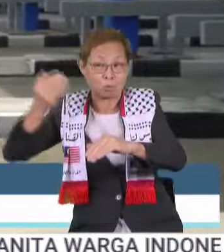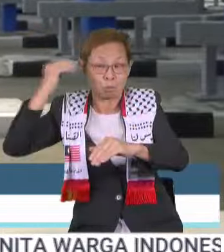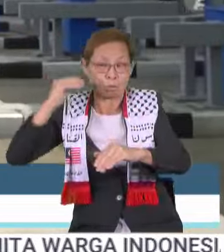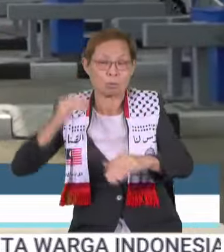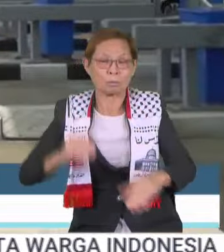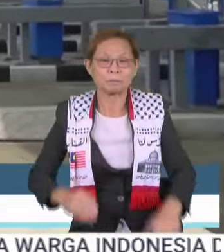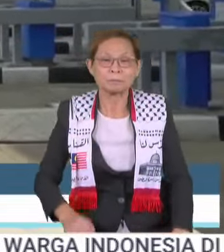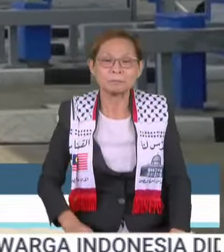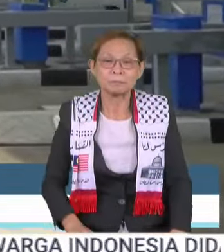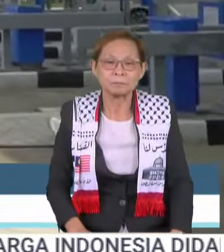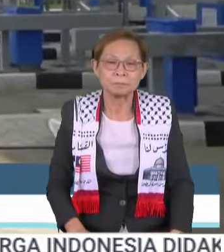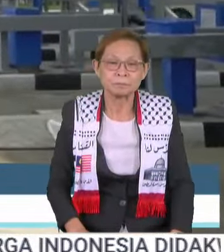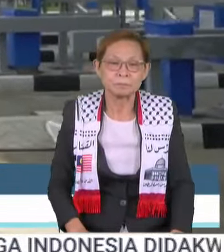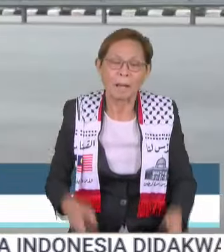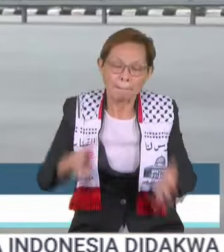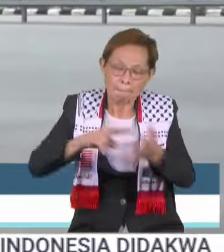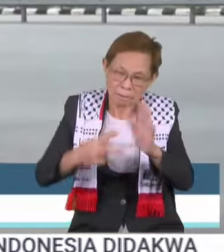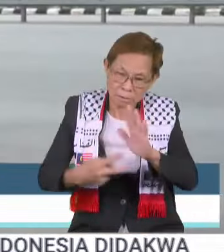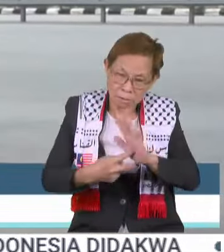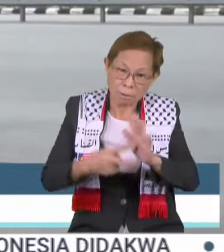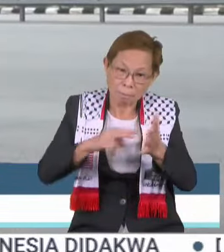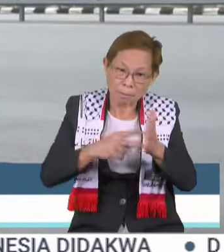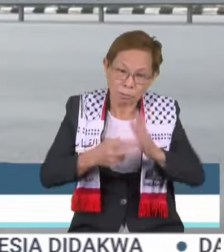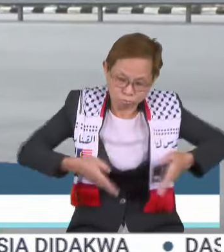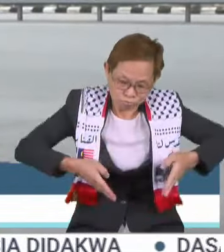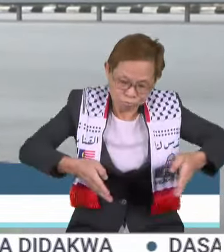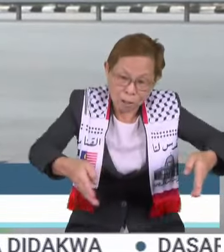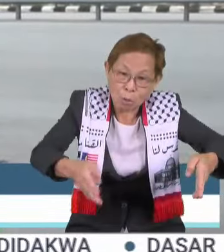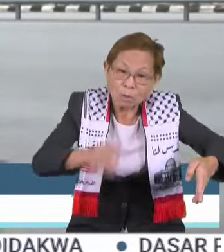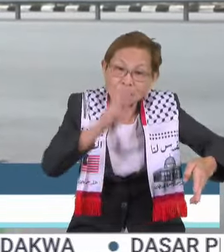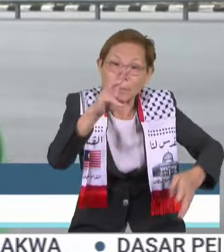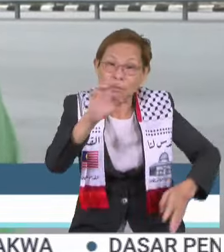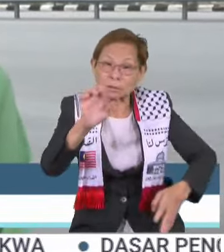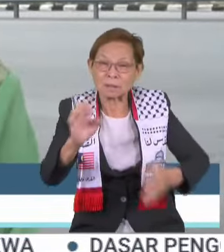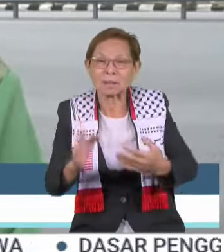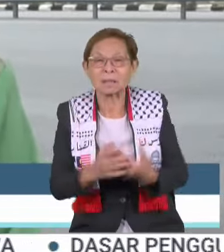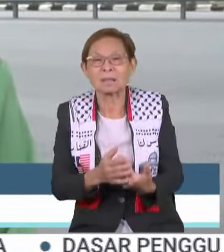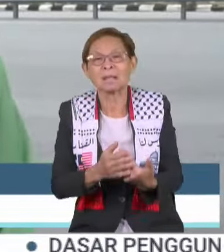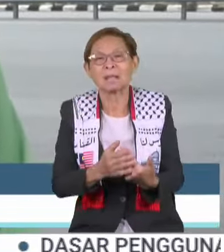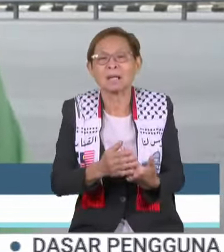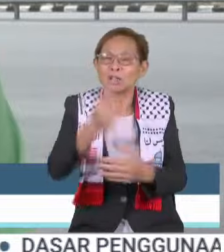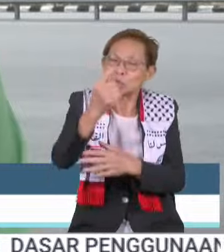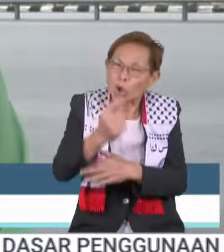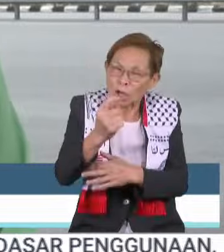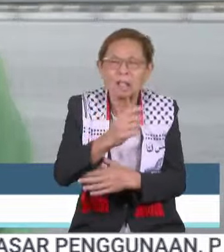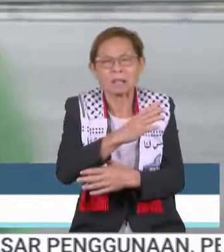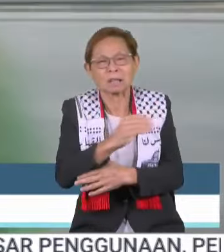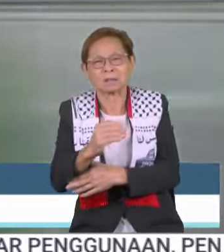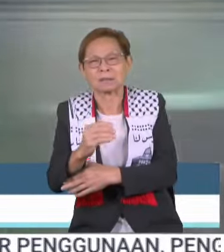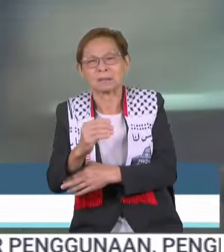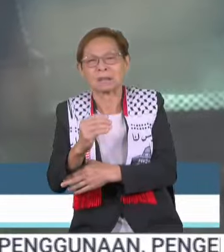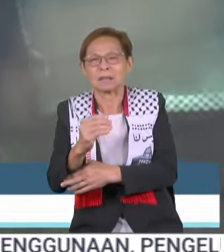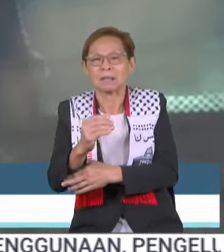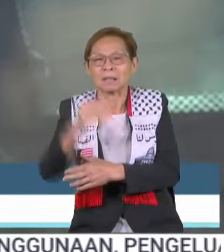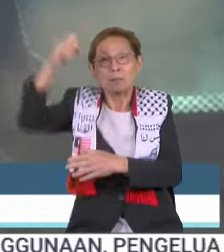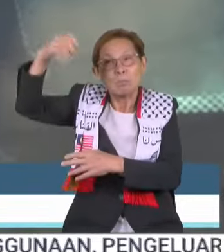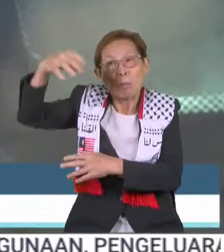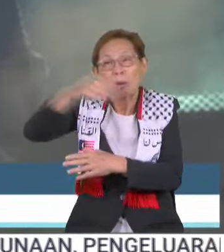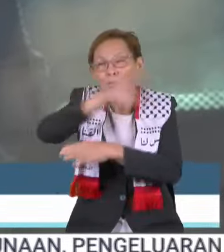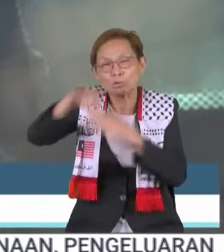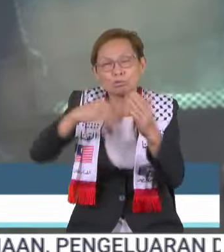kan. Maksudnya dari segi apa tu, laluan dia, kemudahan dia kat sini, memang sangat-sangat selesa lah.